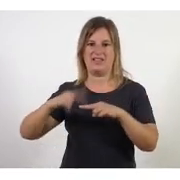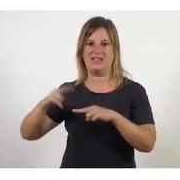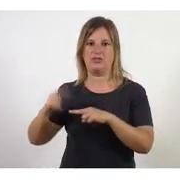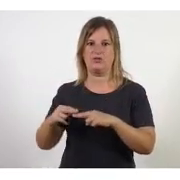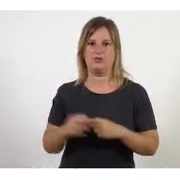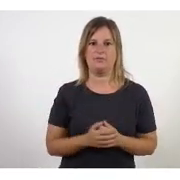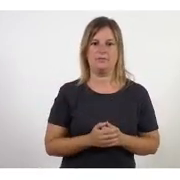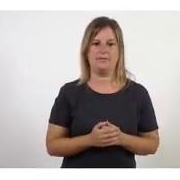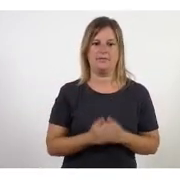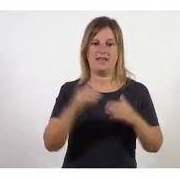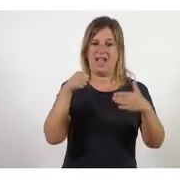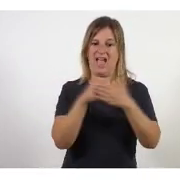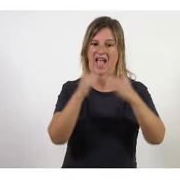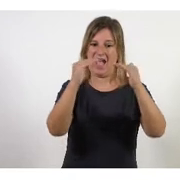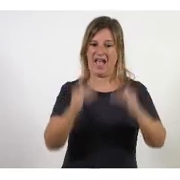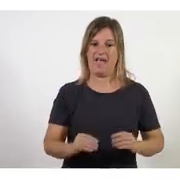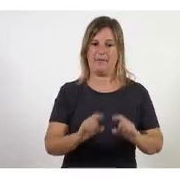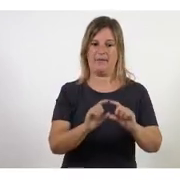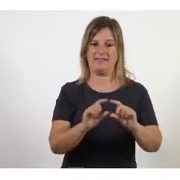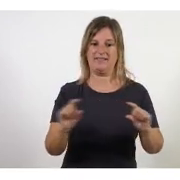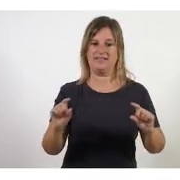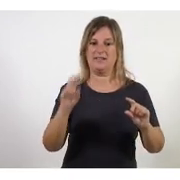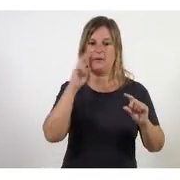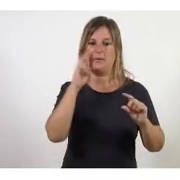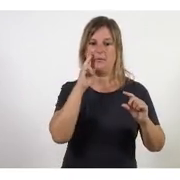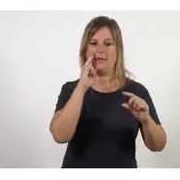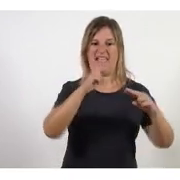la part de baix del tot tenim els clips.